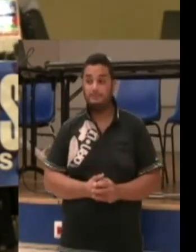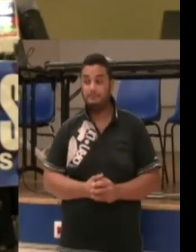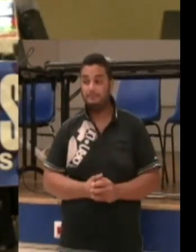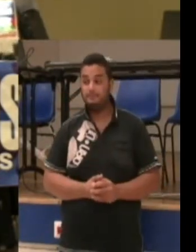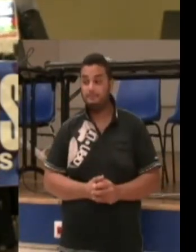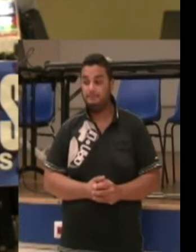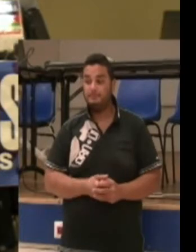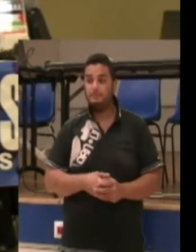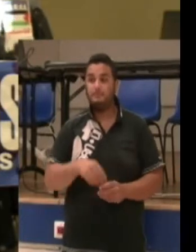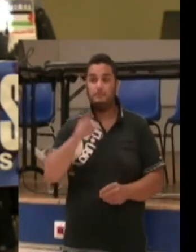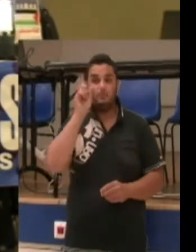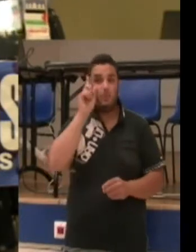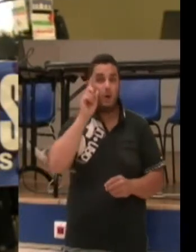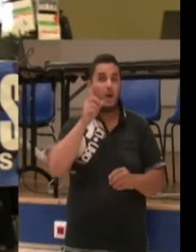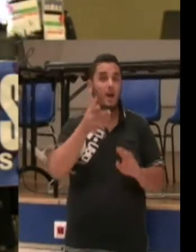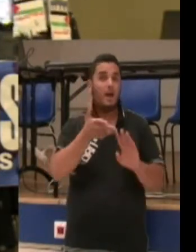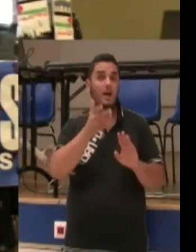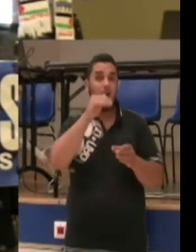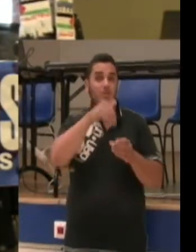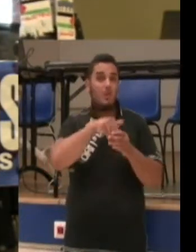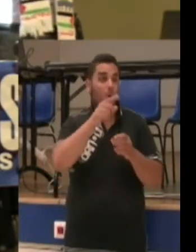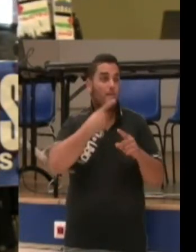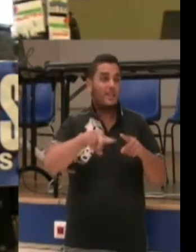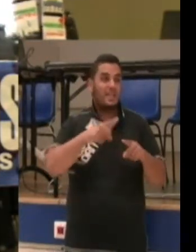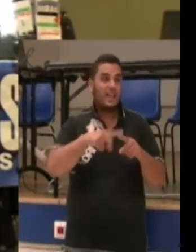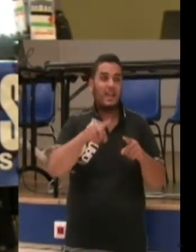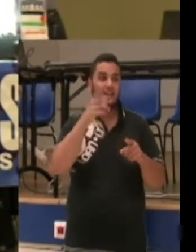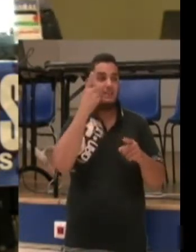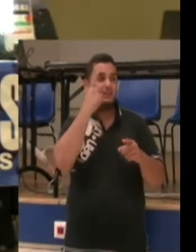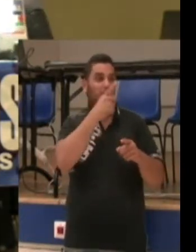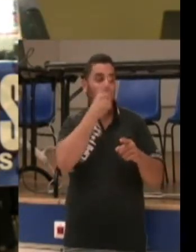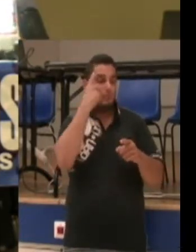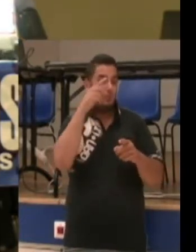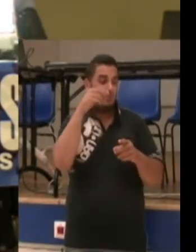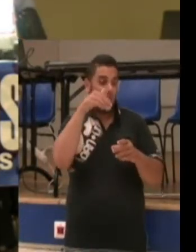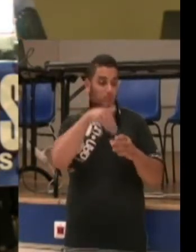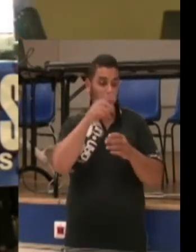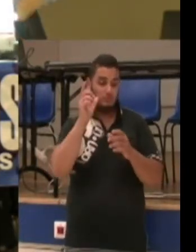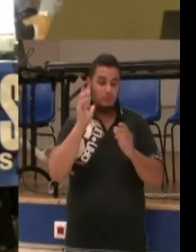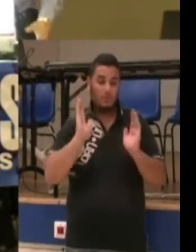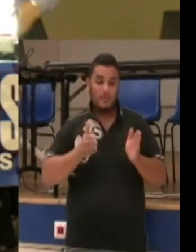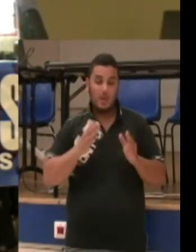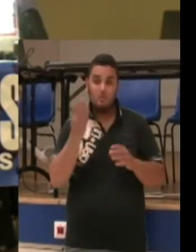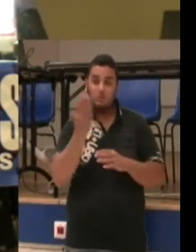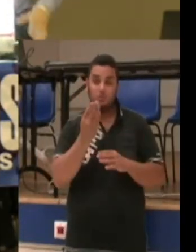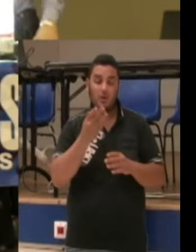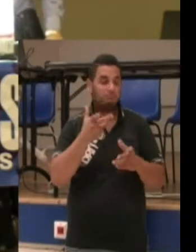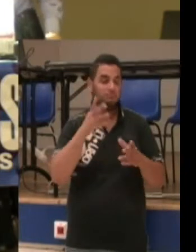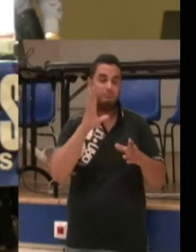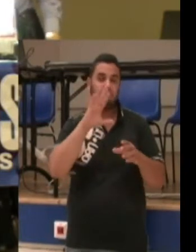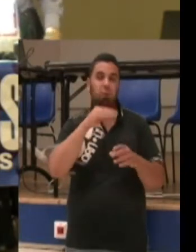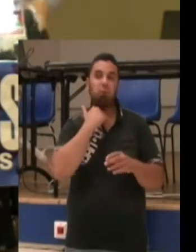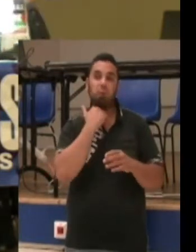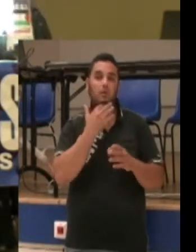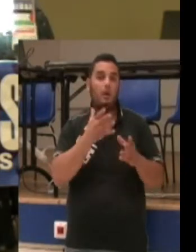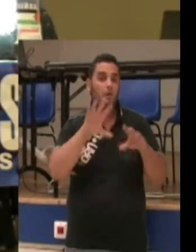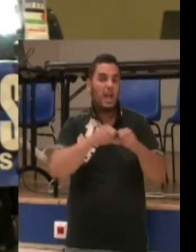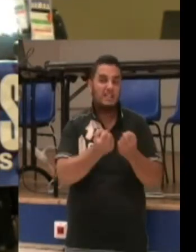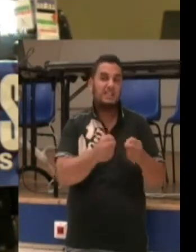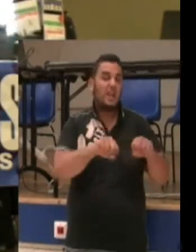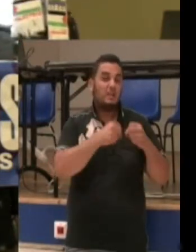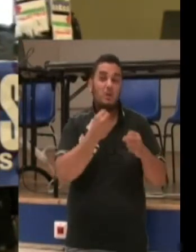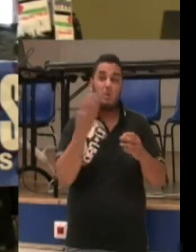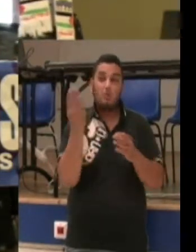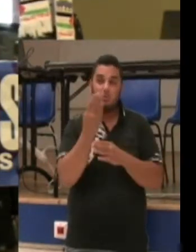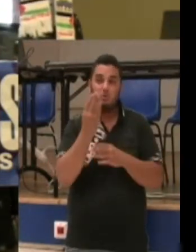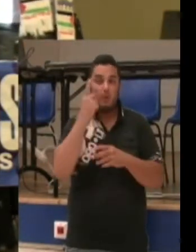tout le matériel que les hôpitaux ont besoin et sont épuisés actuellement et on a